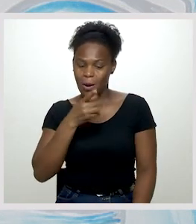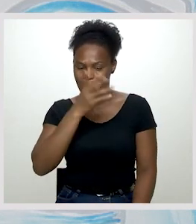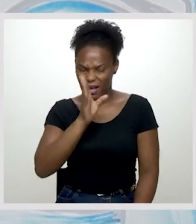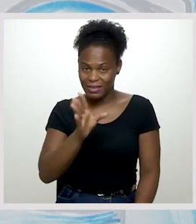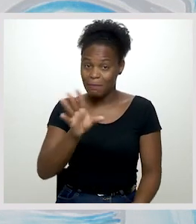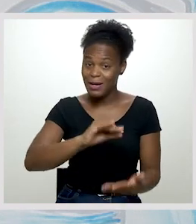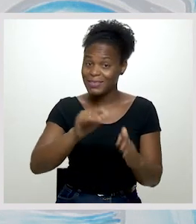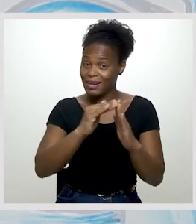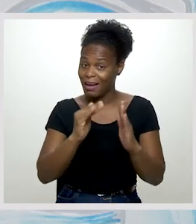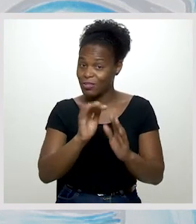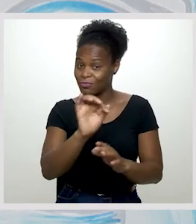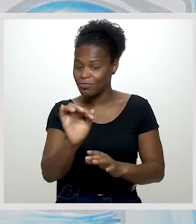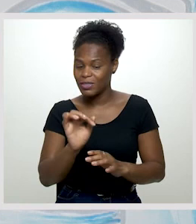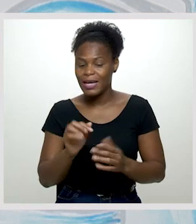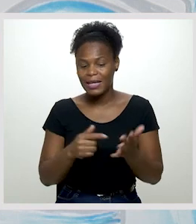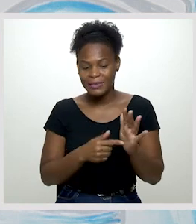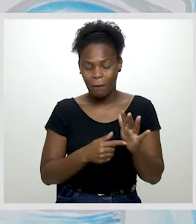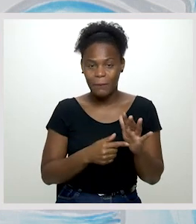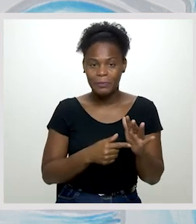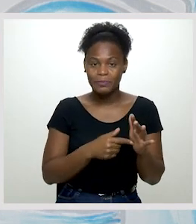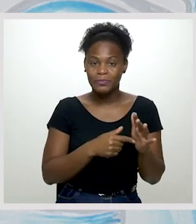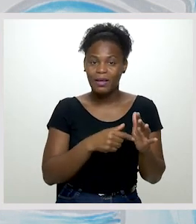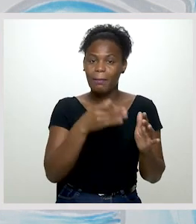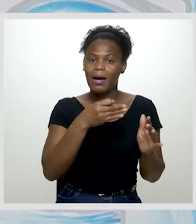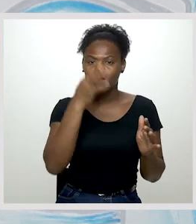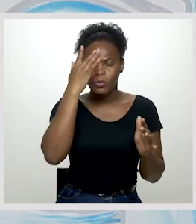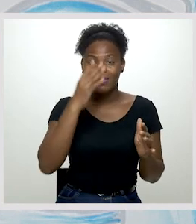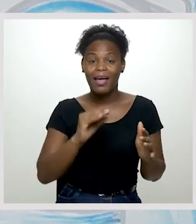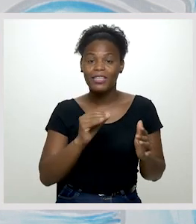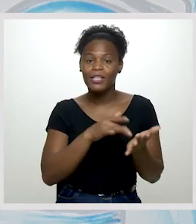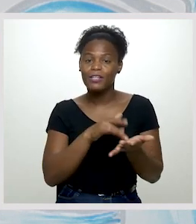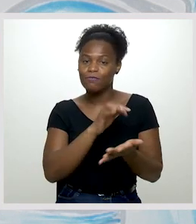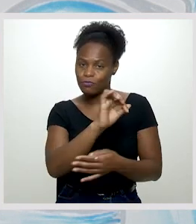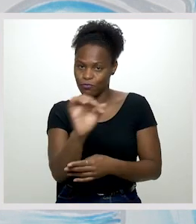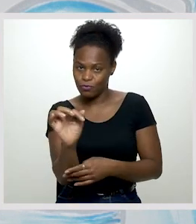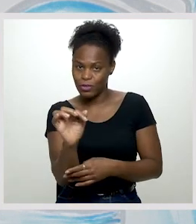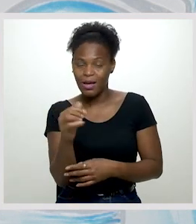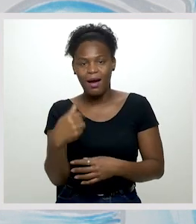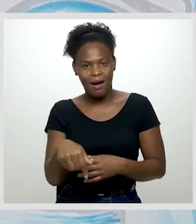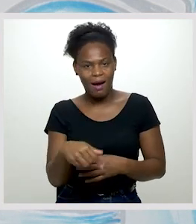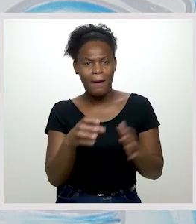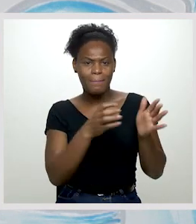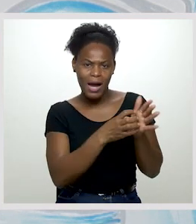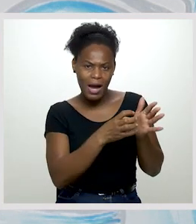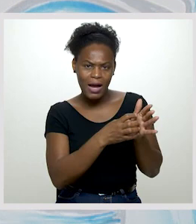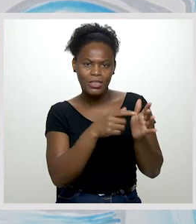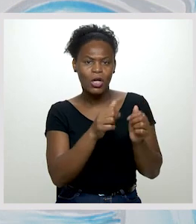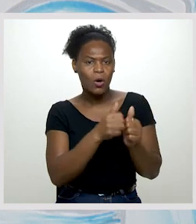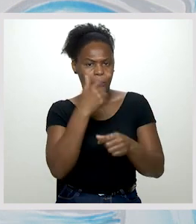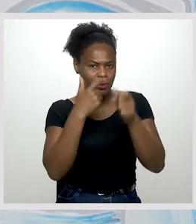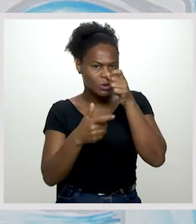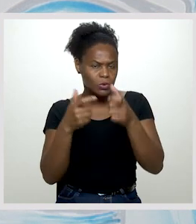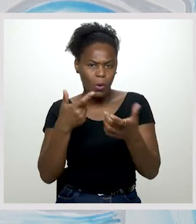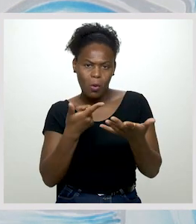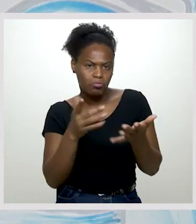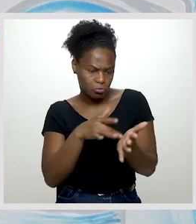pratiquer plus à la maison. Par exemple, à la page 10 de votre livre, il y a des images avec des personnages